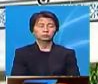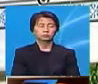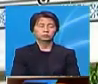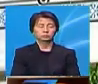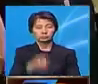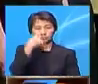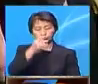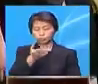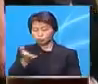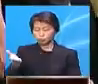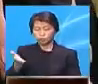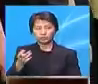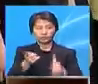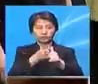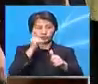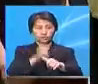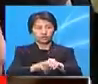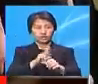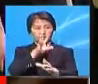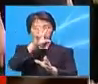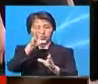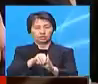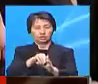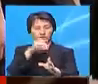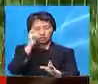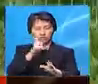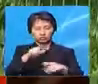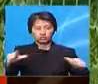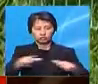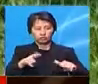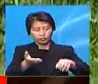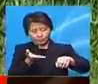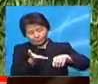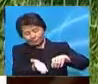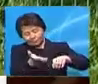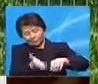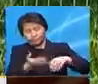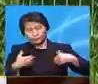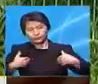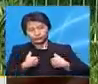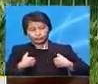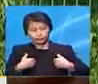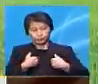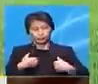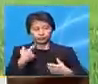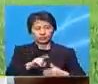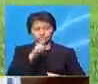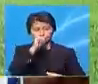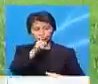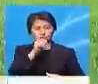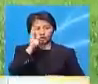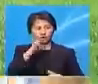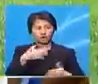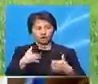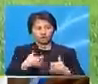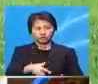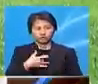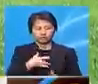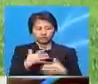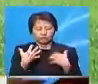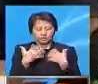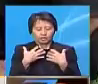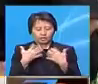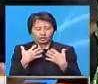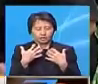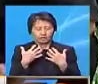Bagi mereka yang pertama kali melibatkan diri untuk melakukan sembelihan haiwan ternakan, pasti akan ada perasaan gentar